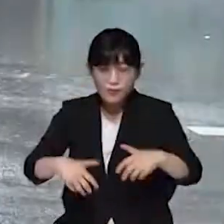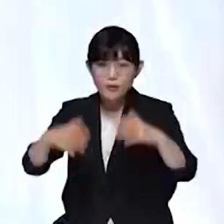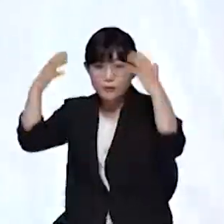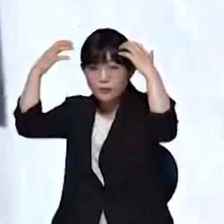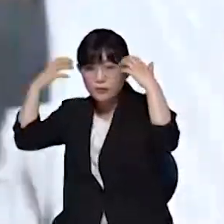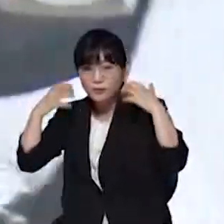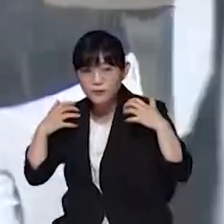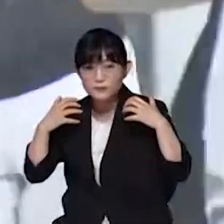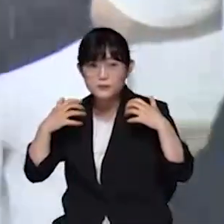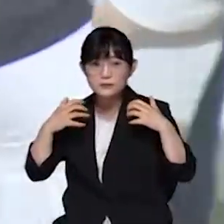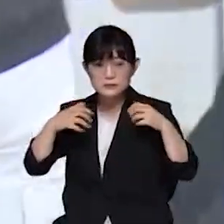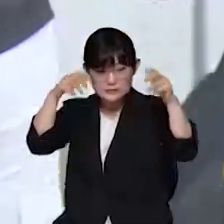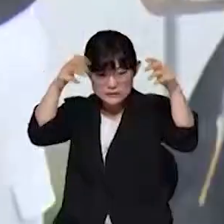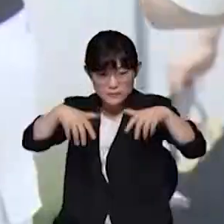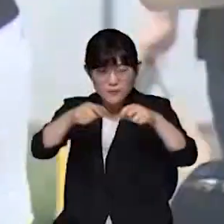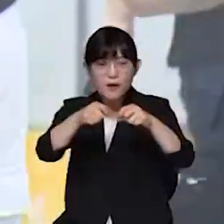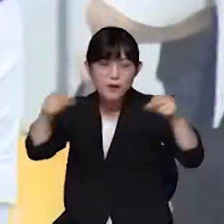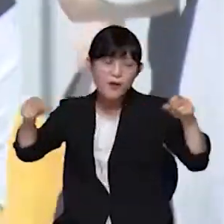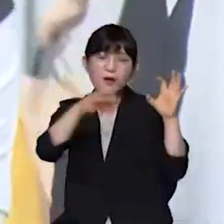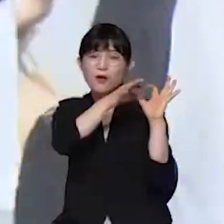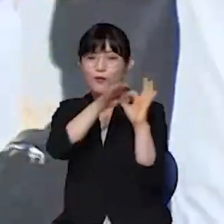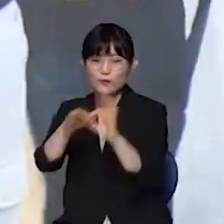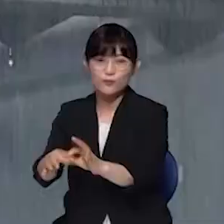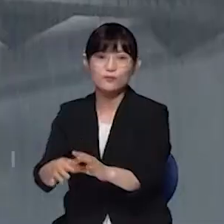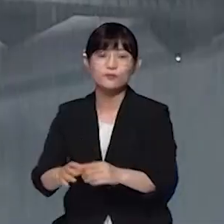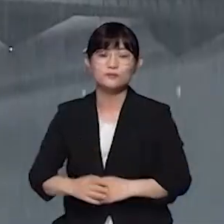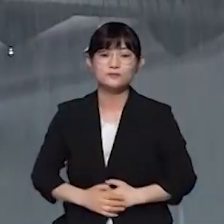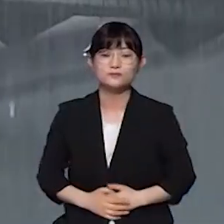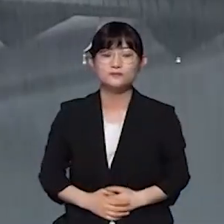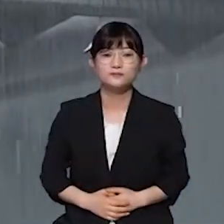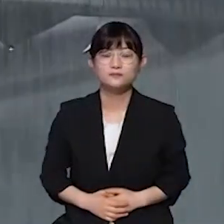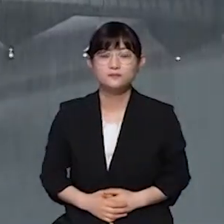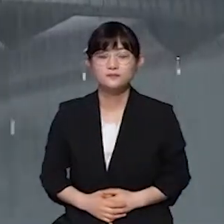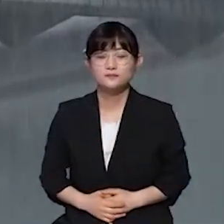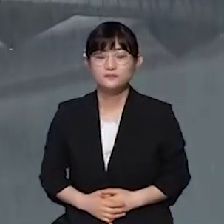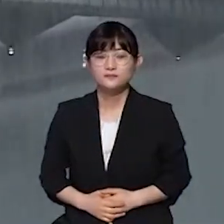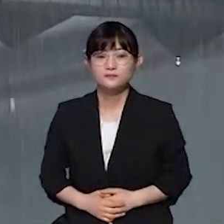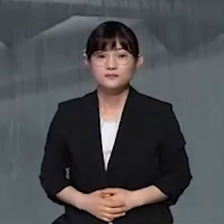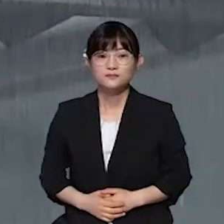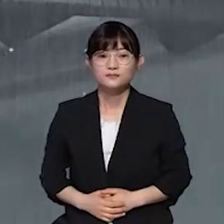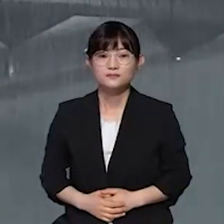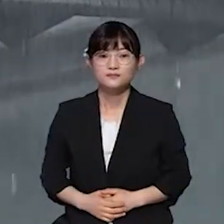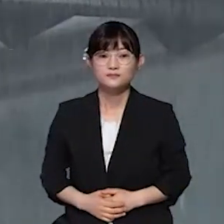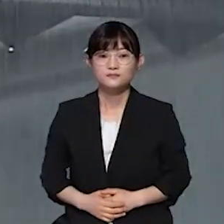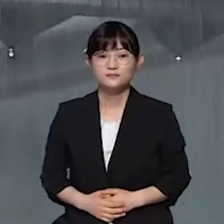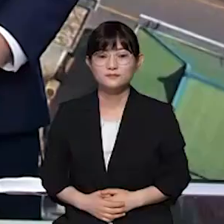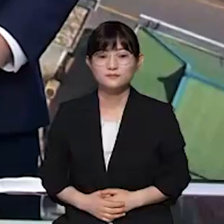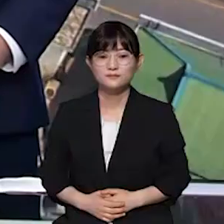반복되는 징검다리 장마는 한동안 이어질 전망입니다. KBC 정의진입니다.